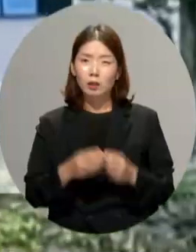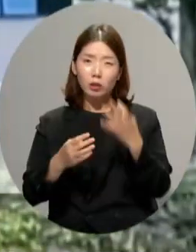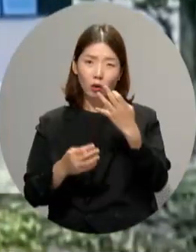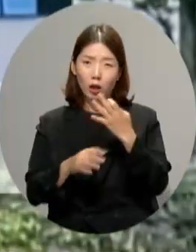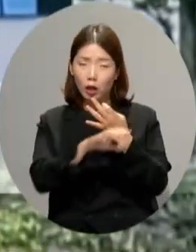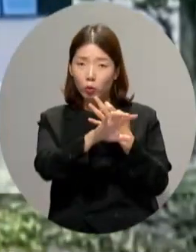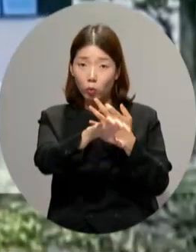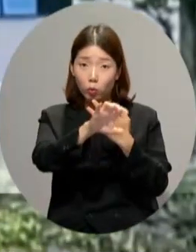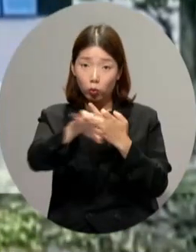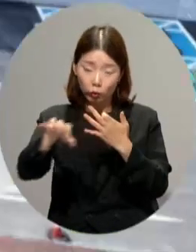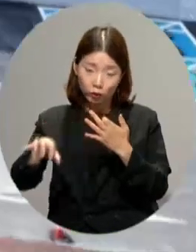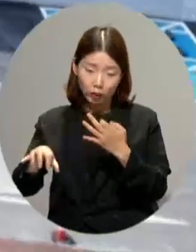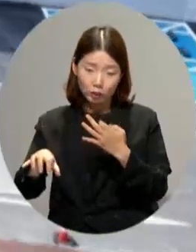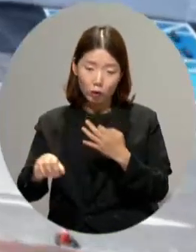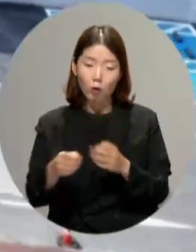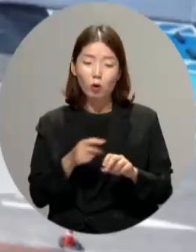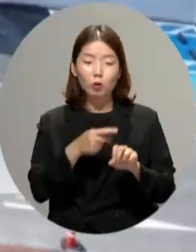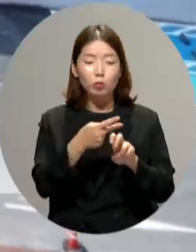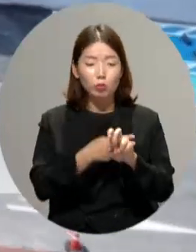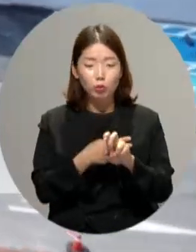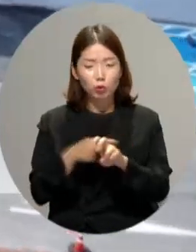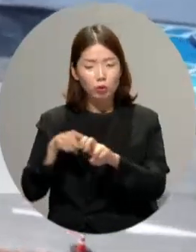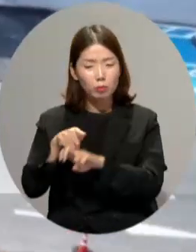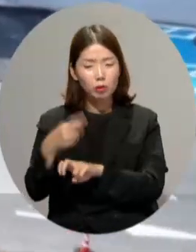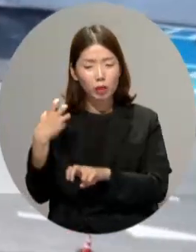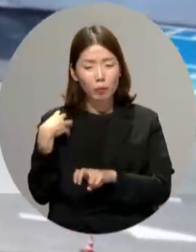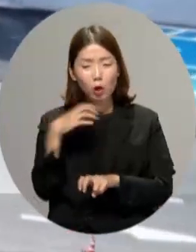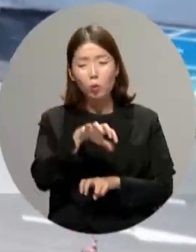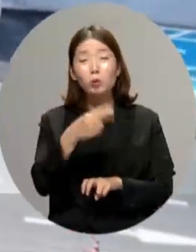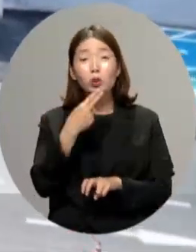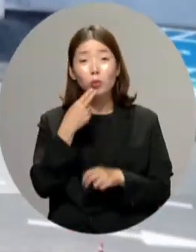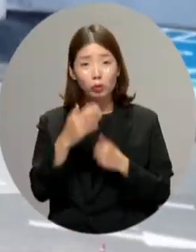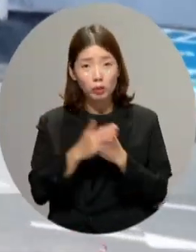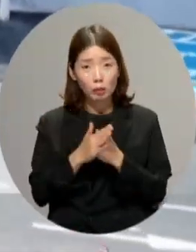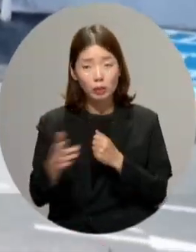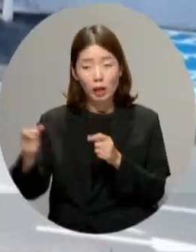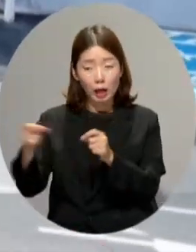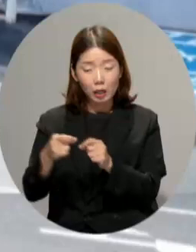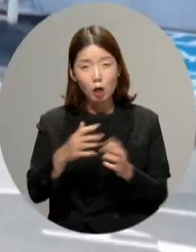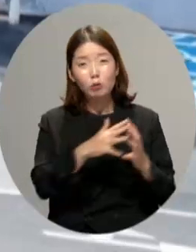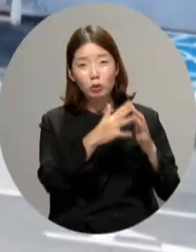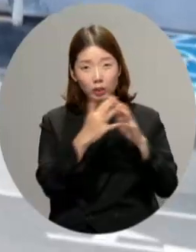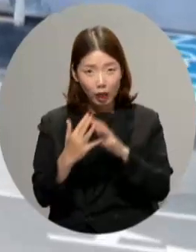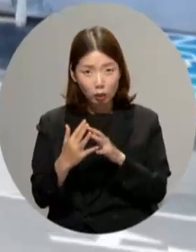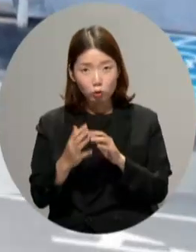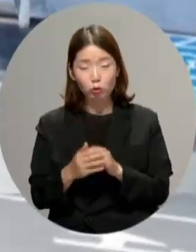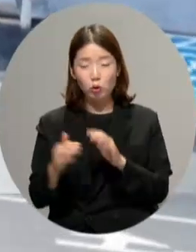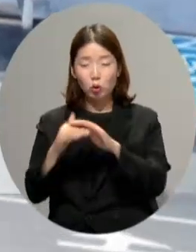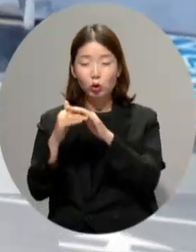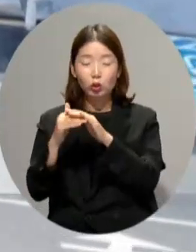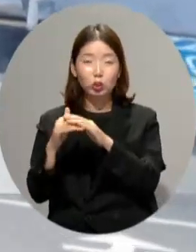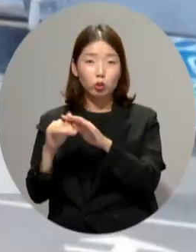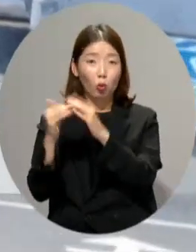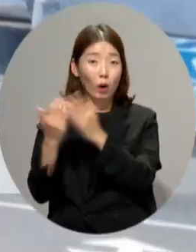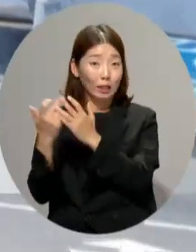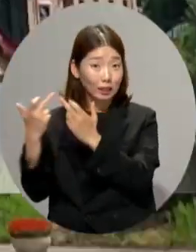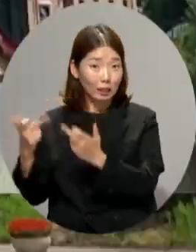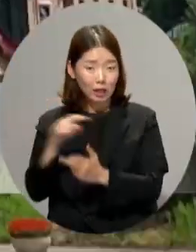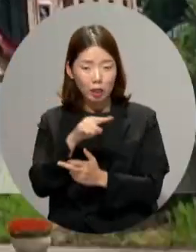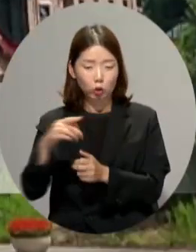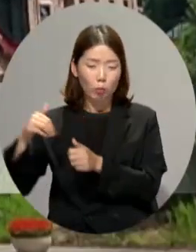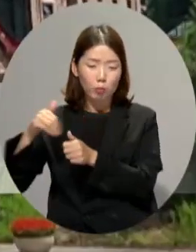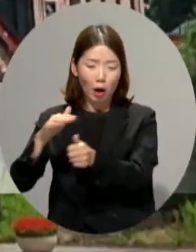돈의 14개씩 군중 무드와 임실 지역을 전담하는 소방서가 없어 각각 장수소방서와 전주 완산소방서가